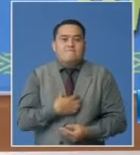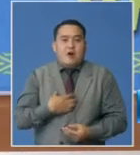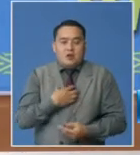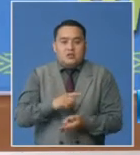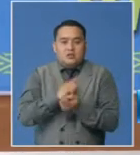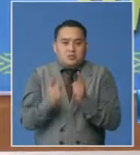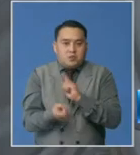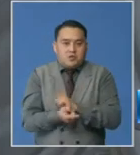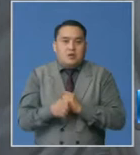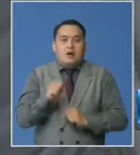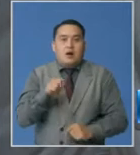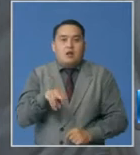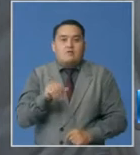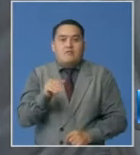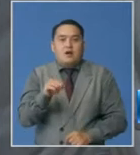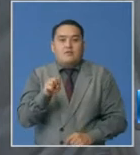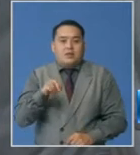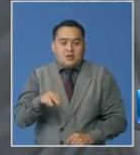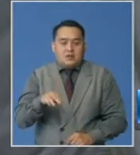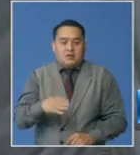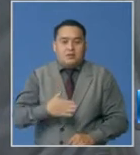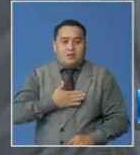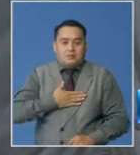смена алфавита?